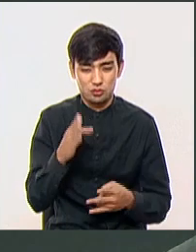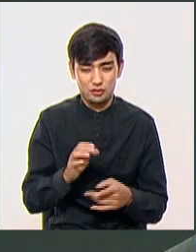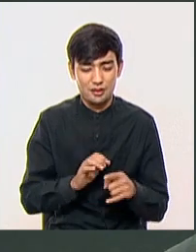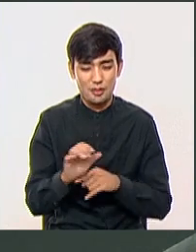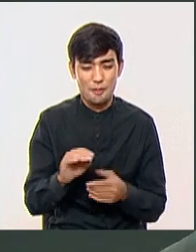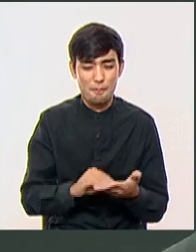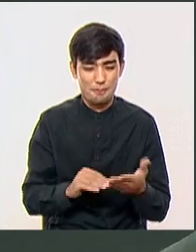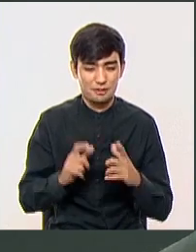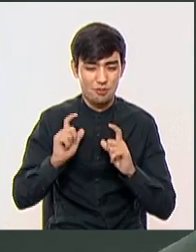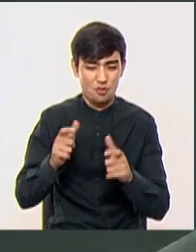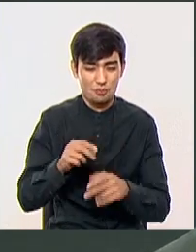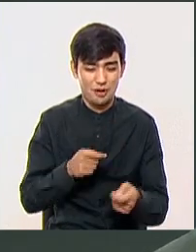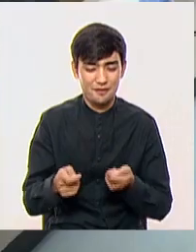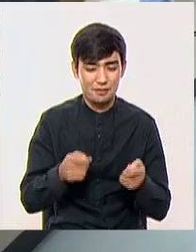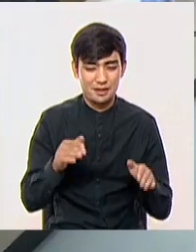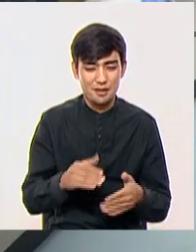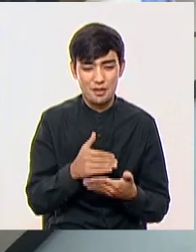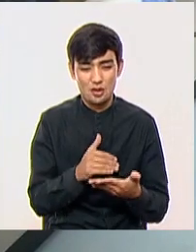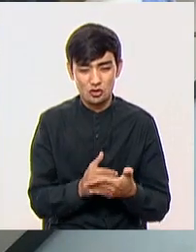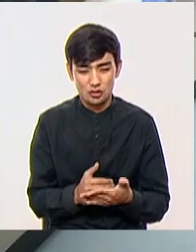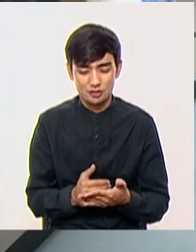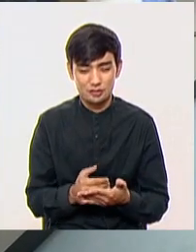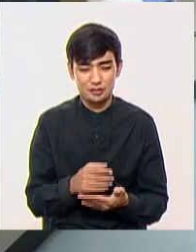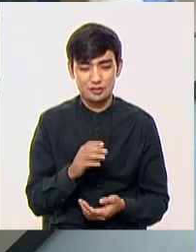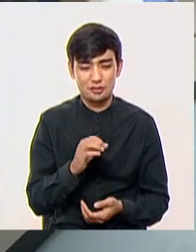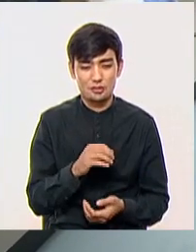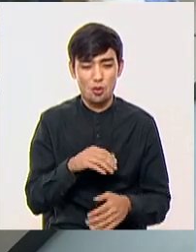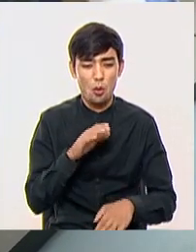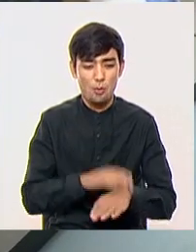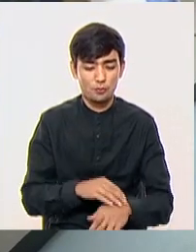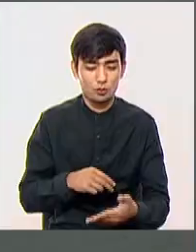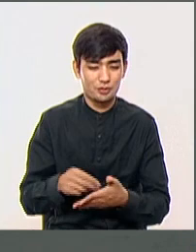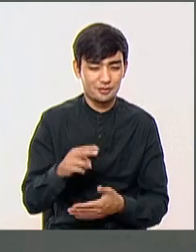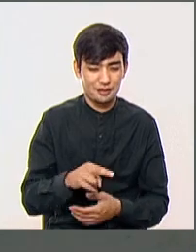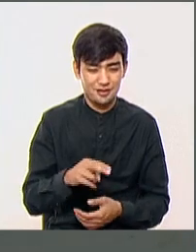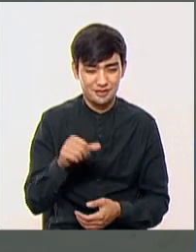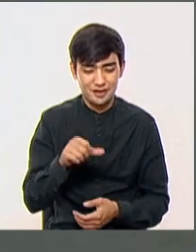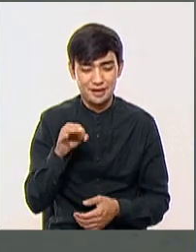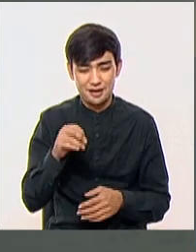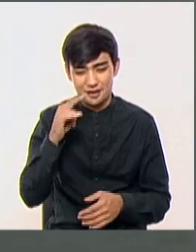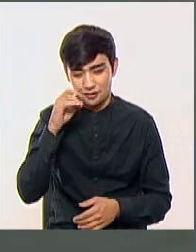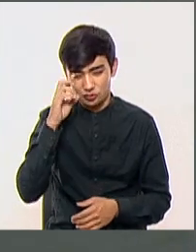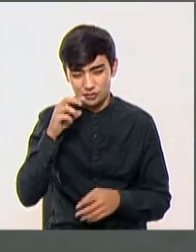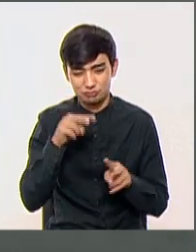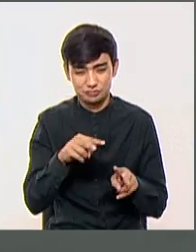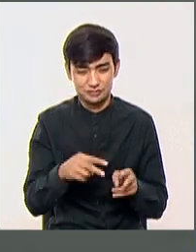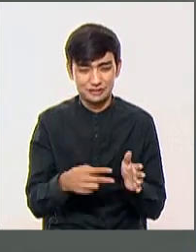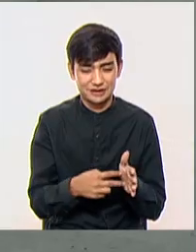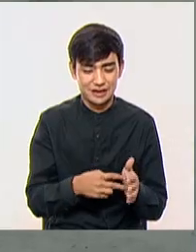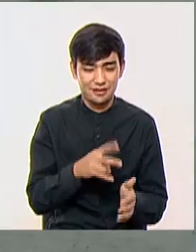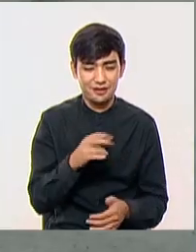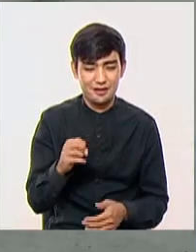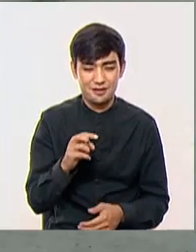направить письмо в правительство с предложениями включить оптовых потребителей в государственное регулирование цен на дизельное топливо,